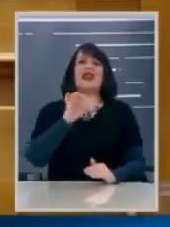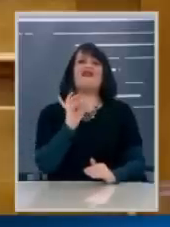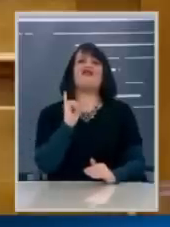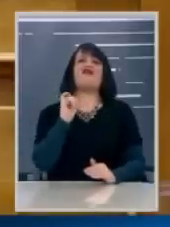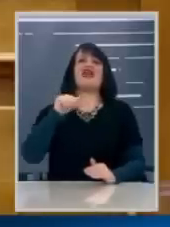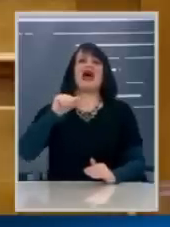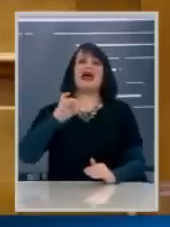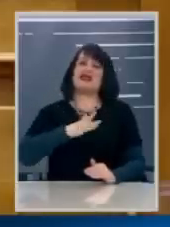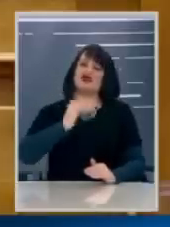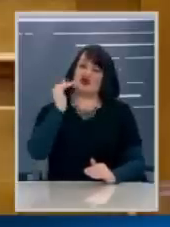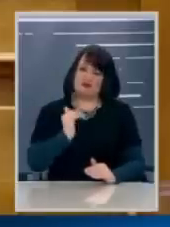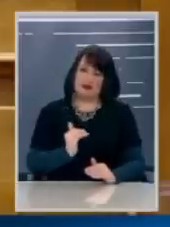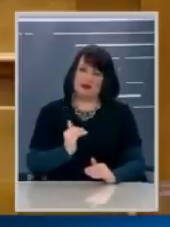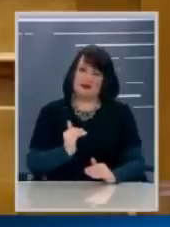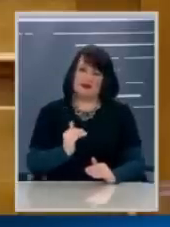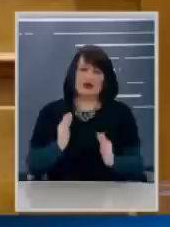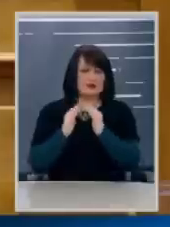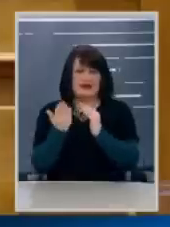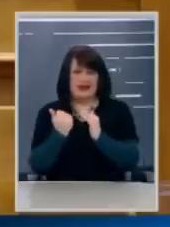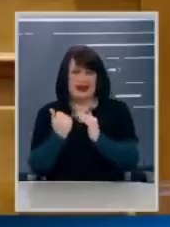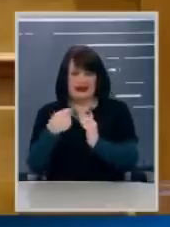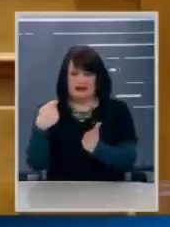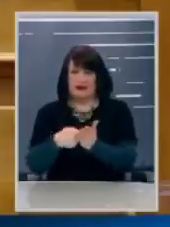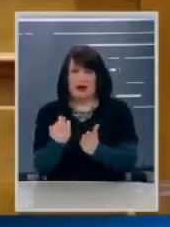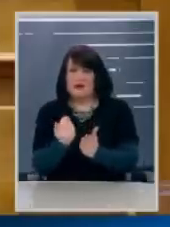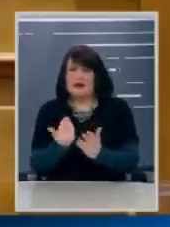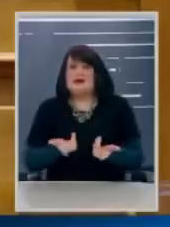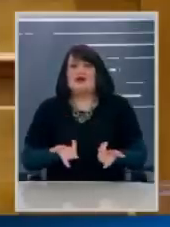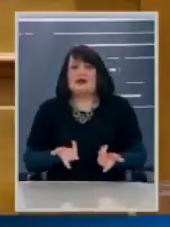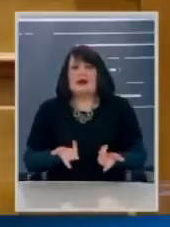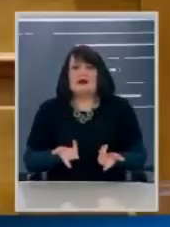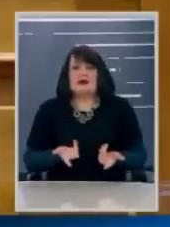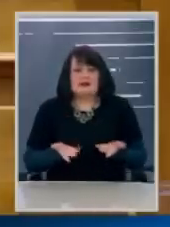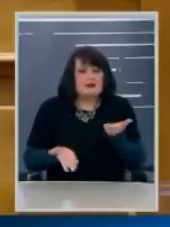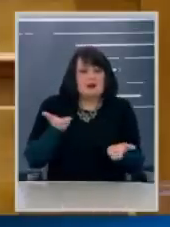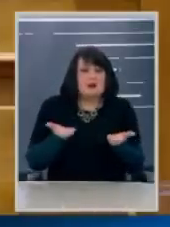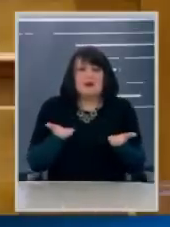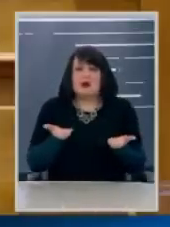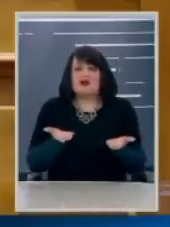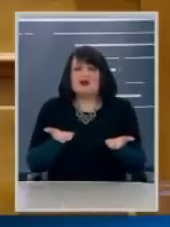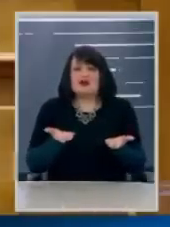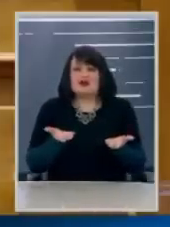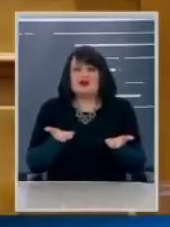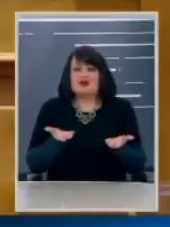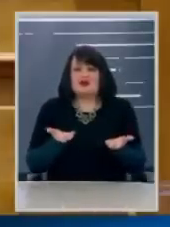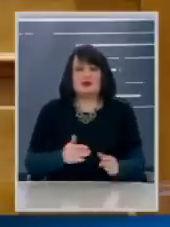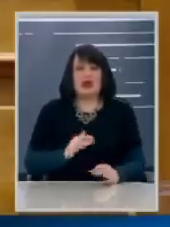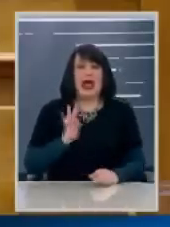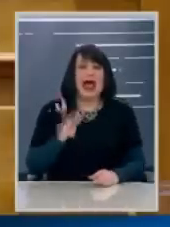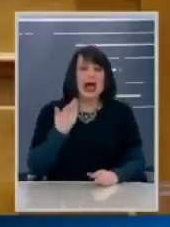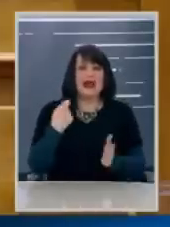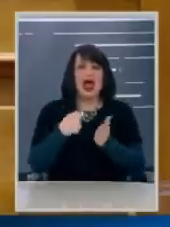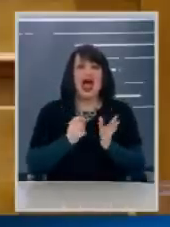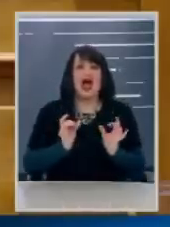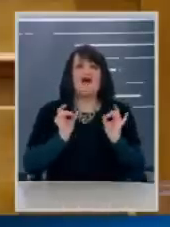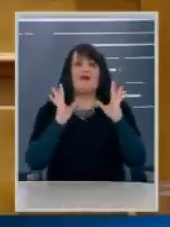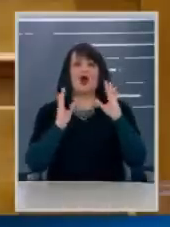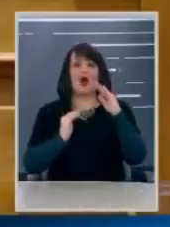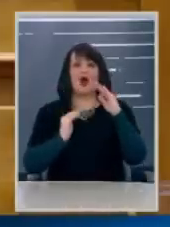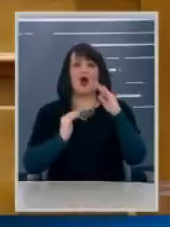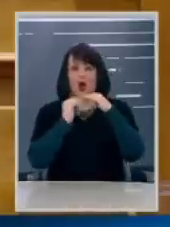έμφυα ότι μπορεί να μειωθεί. Δεν έχει σπίτι να του μειώσουμε τον έμφυα. Αν κατέβει το αφορολόγητο όριο,